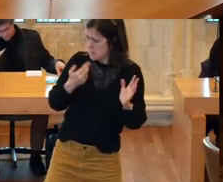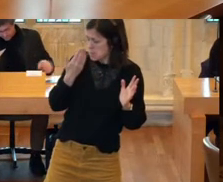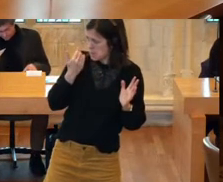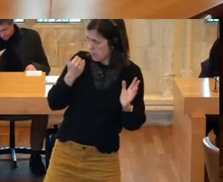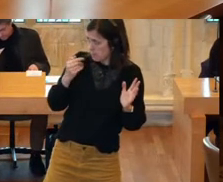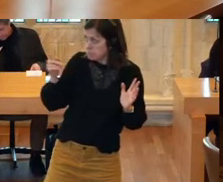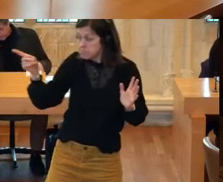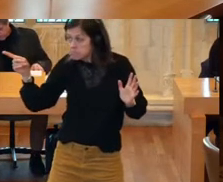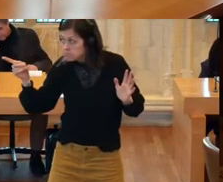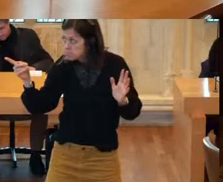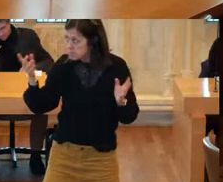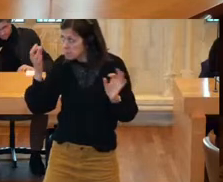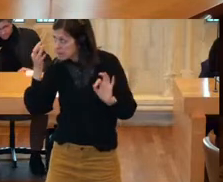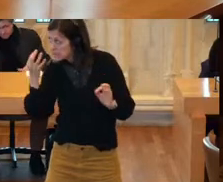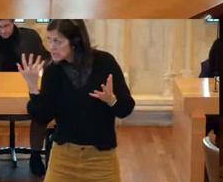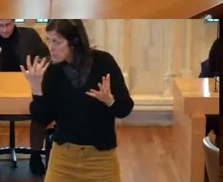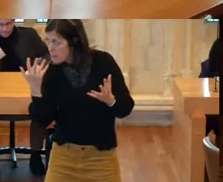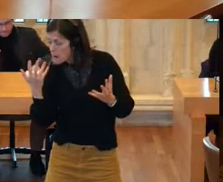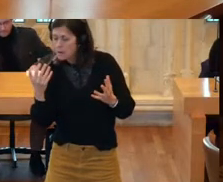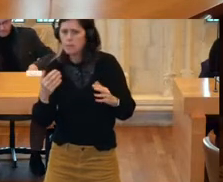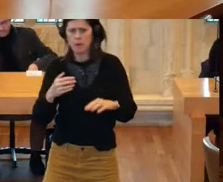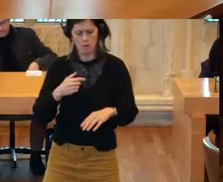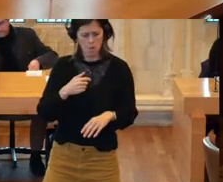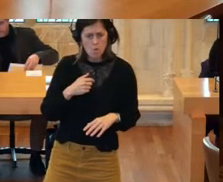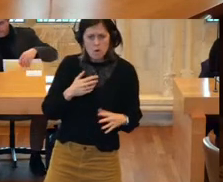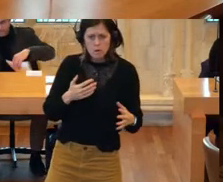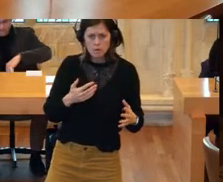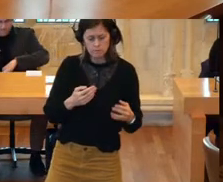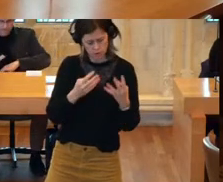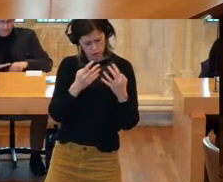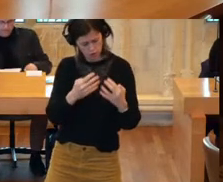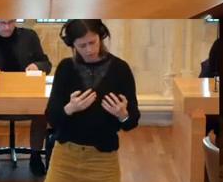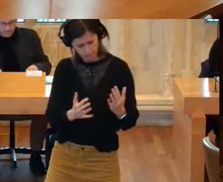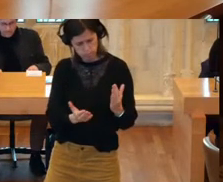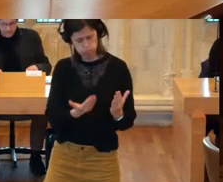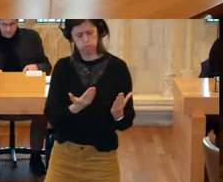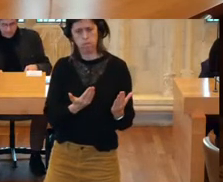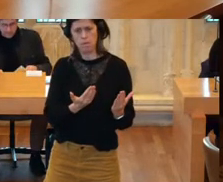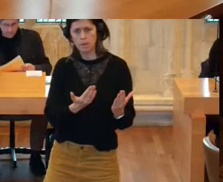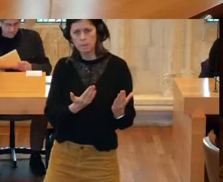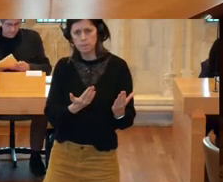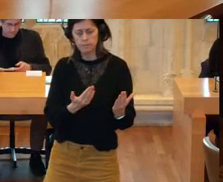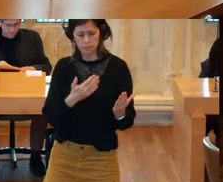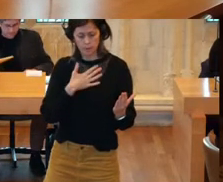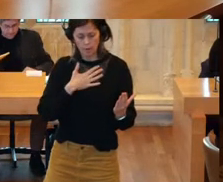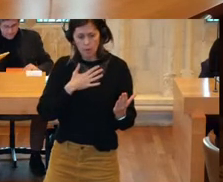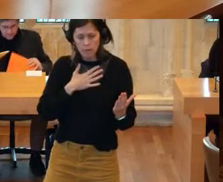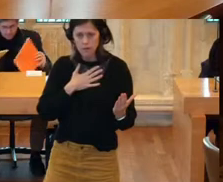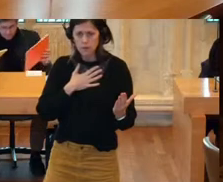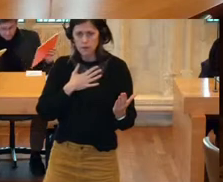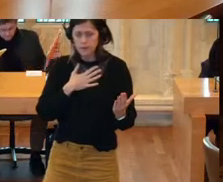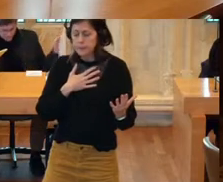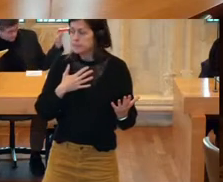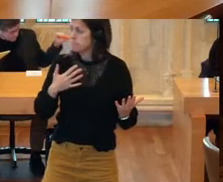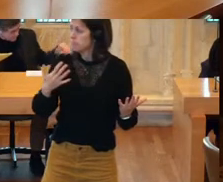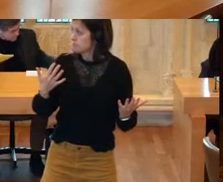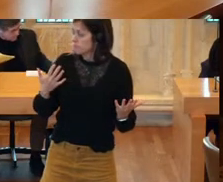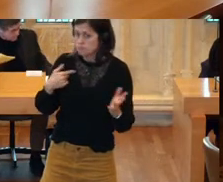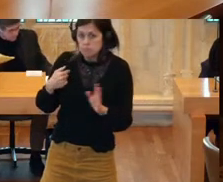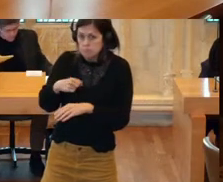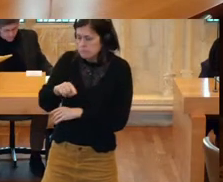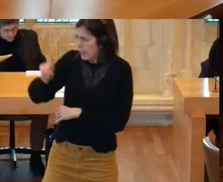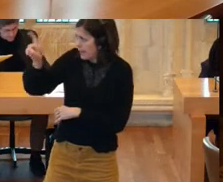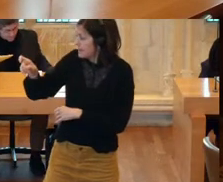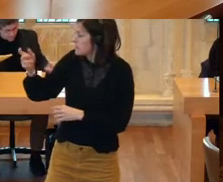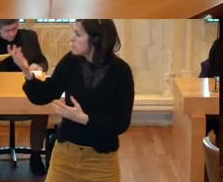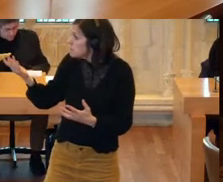est exactement. Mais j'ai trouvé que ce chiffre-là était quand même considérable. Alors, je voulais vous poser la question,